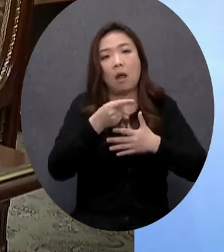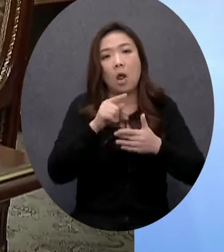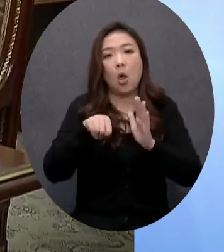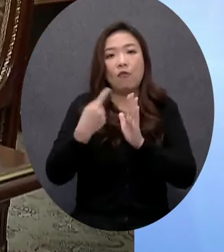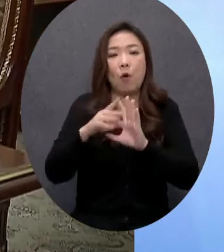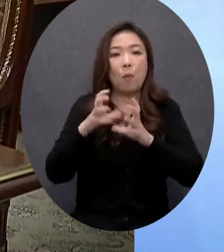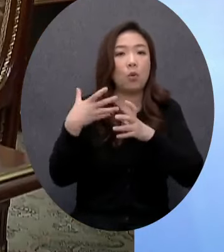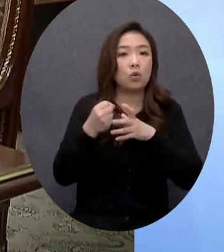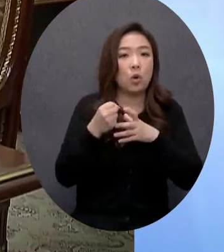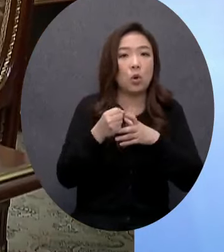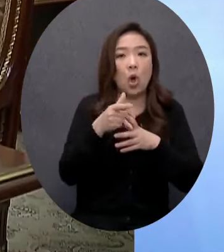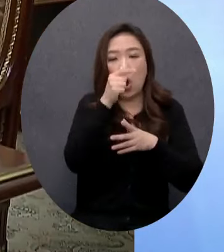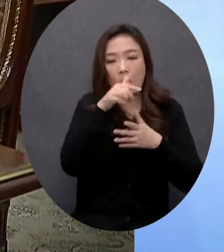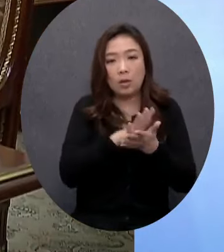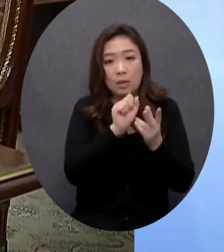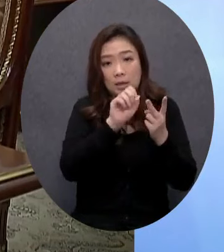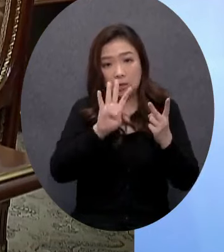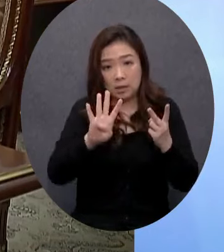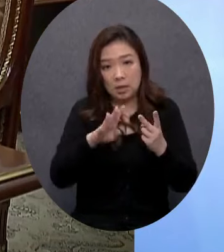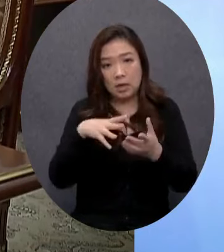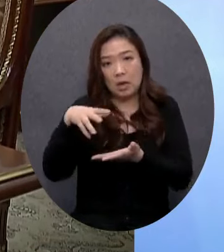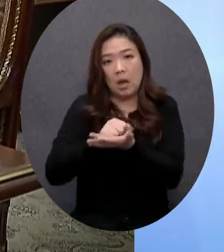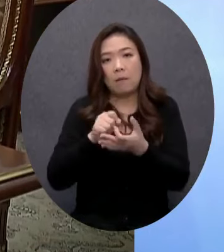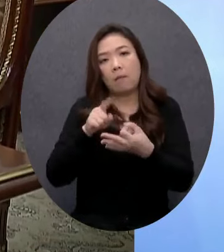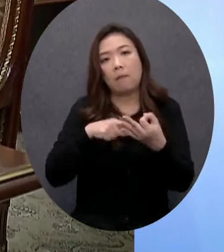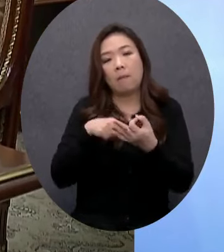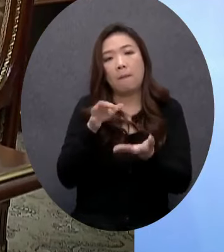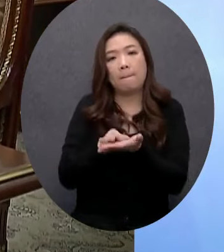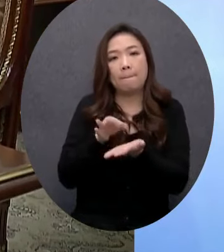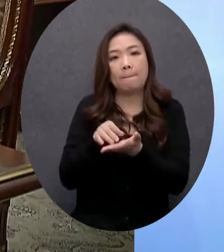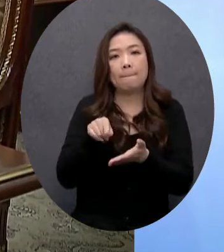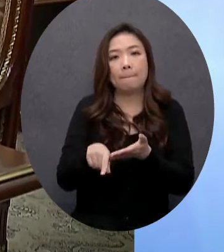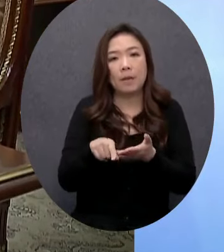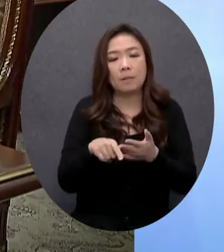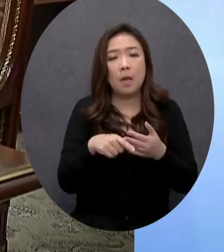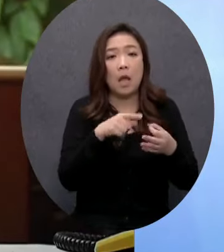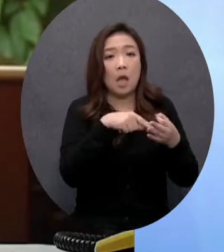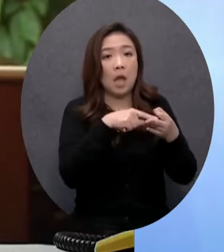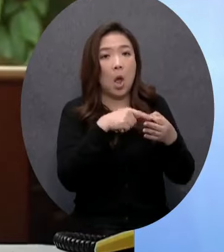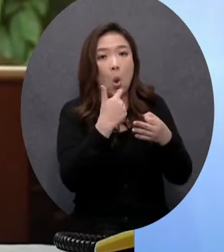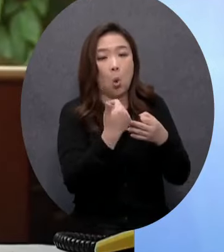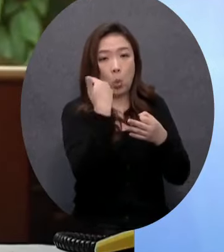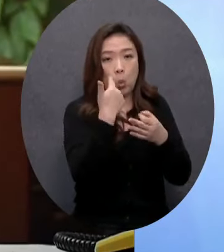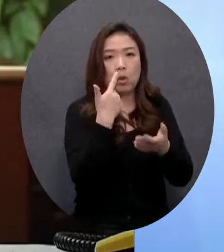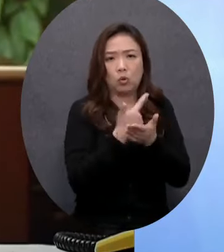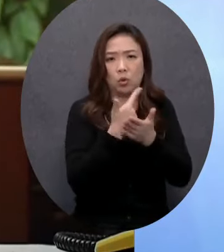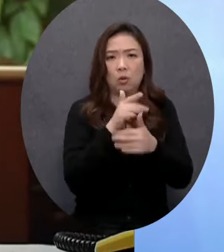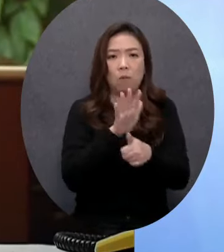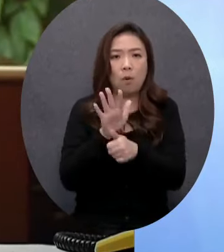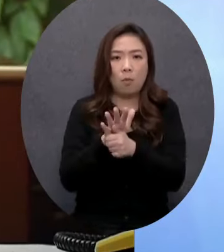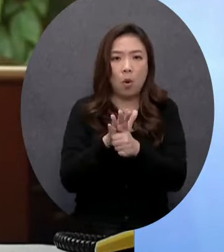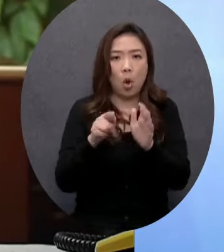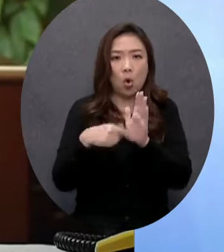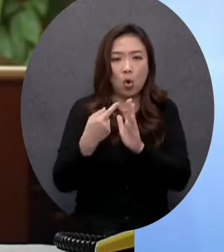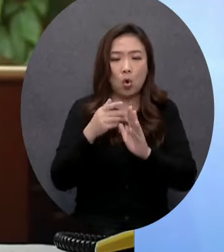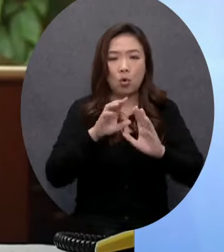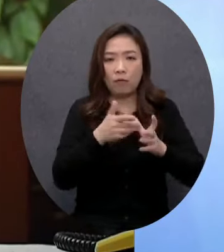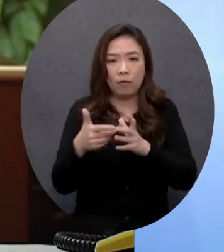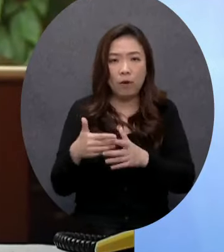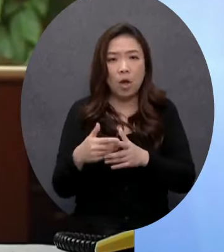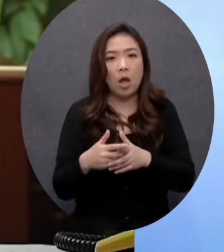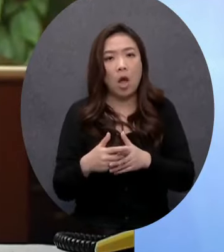俄罗斯在2014年吞并克里米亚，绍伊古是主要功臣。 国防大小事务，普京一直重视